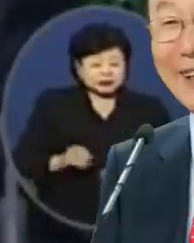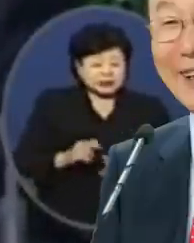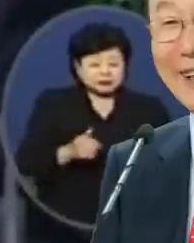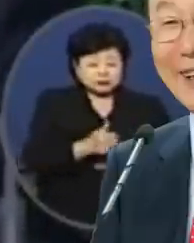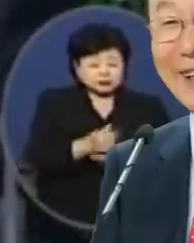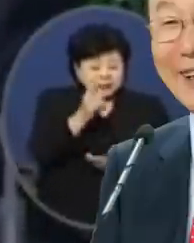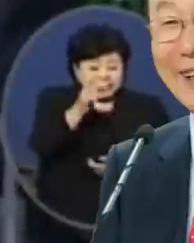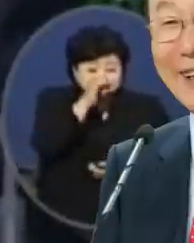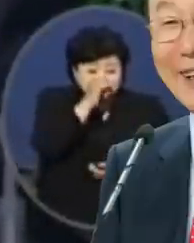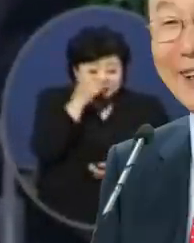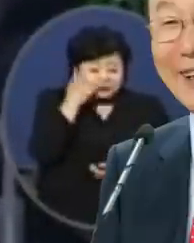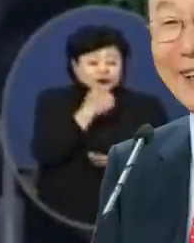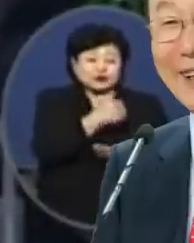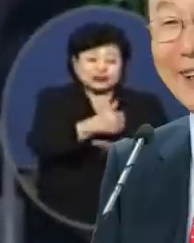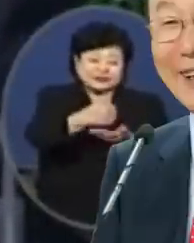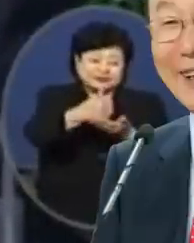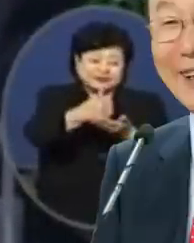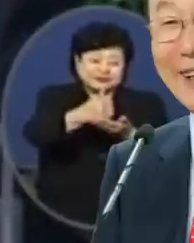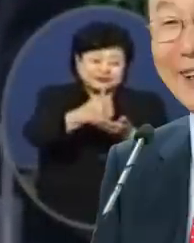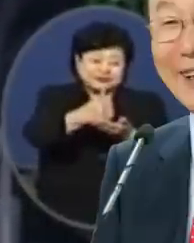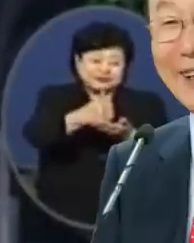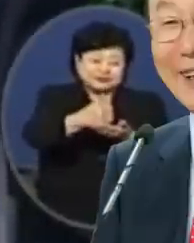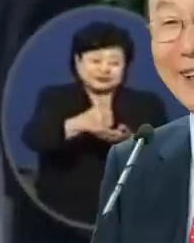분이 계십니다. 예수님.